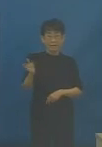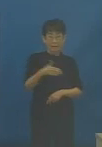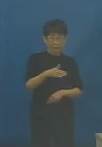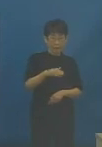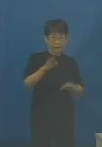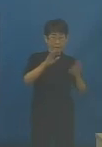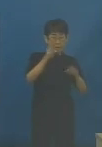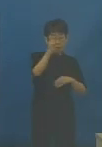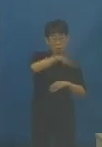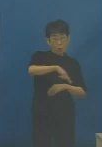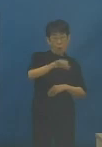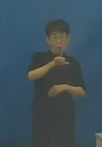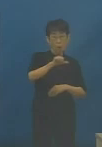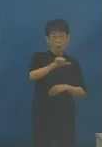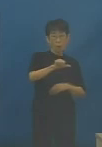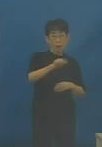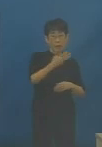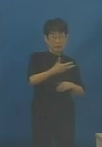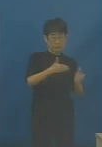に、この